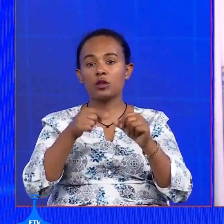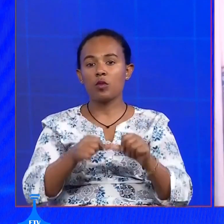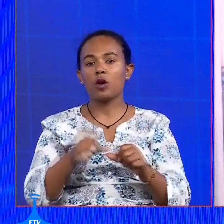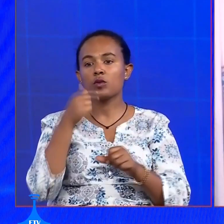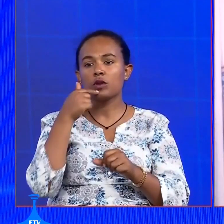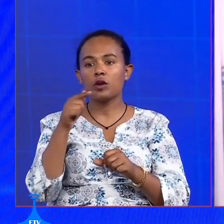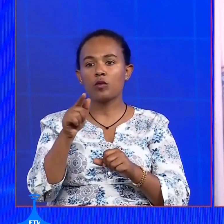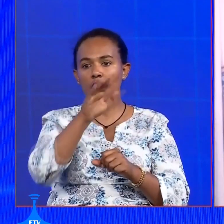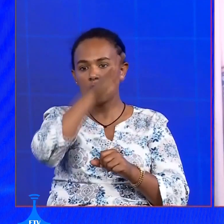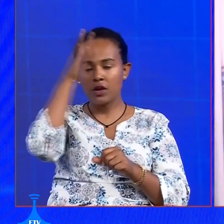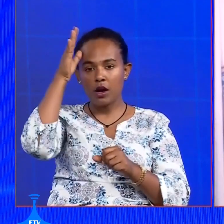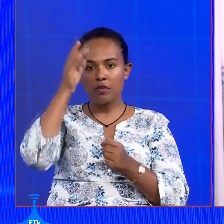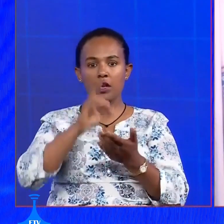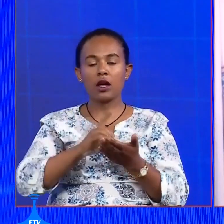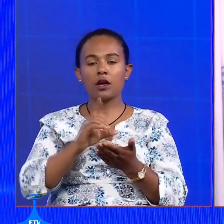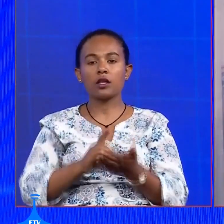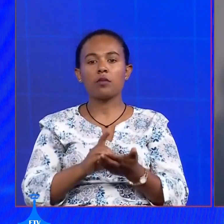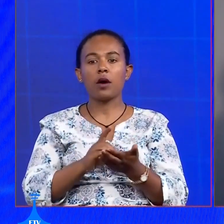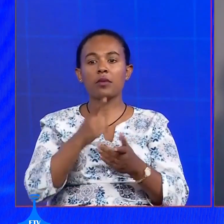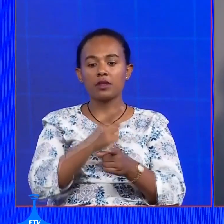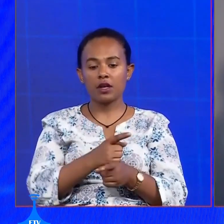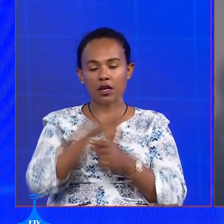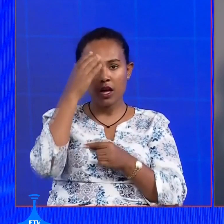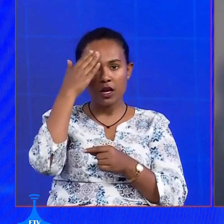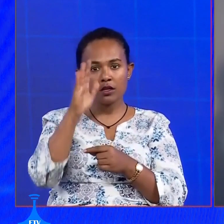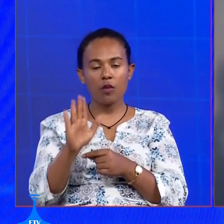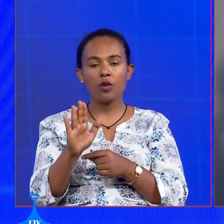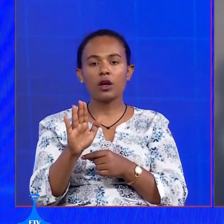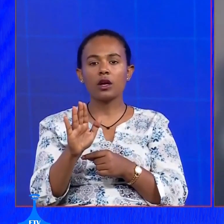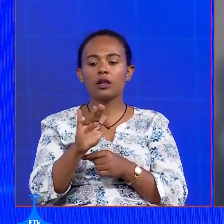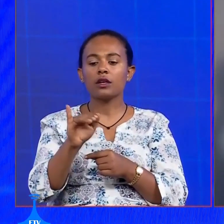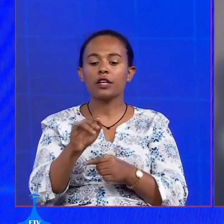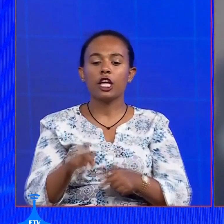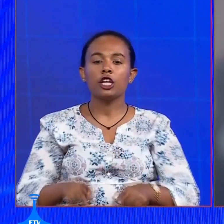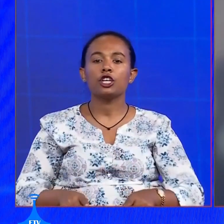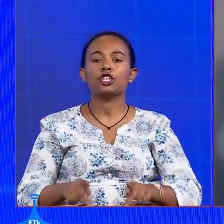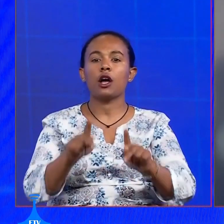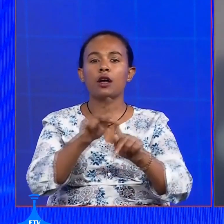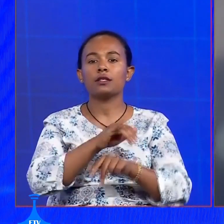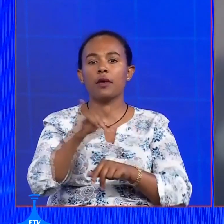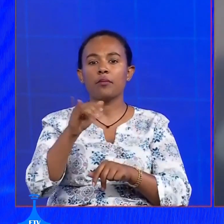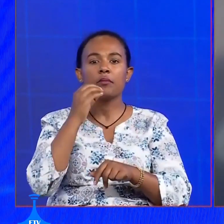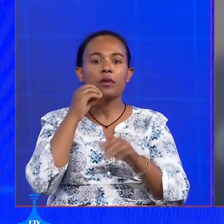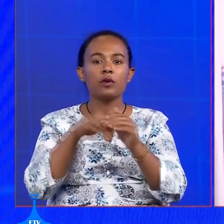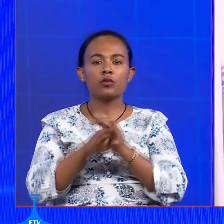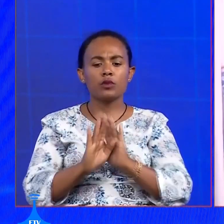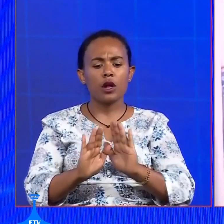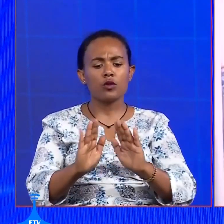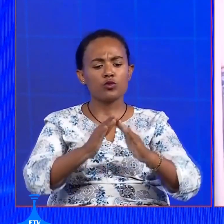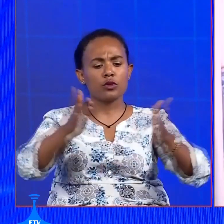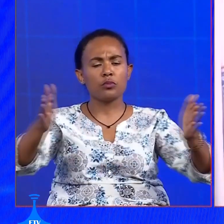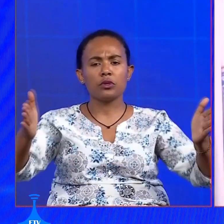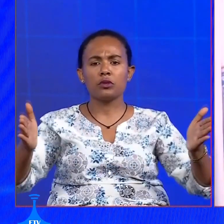ገልጸዋል። በጋምቤላ ከተማ በውል ያልታወቀም በቤቱን ልክ እንደ እርሻውን የራሱን ግቢ አድርጎን እርሻ